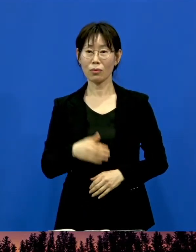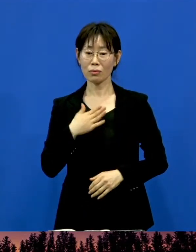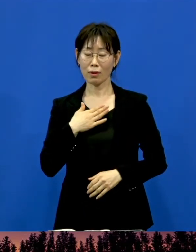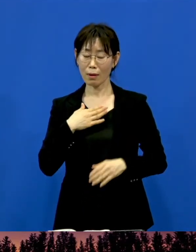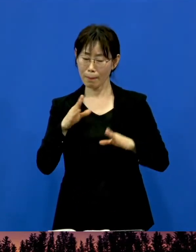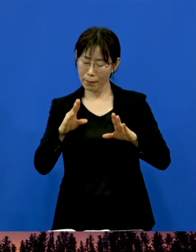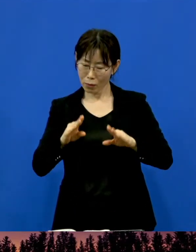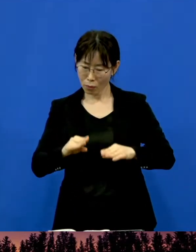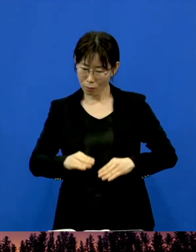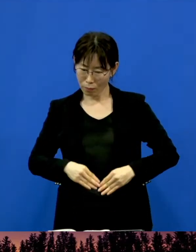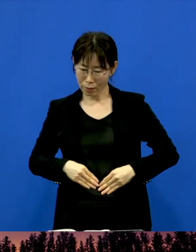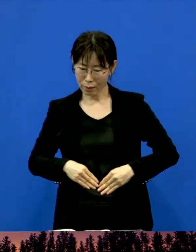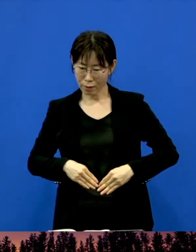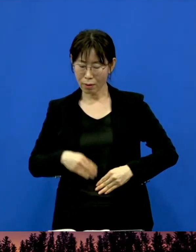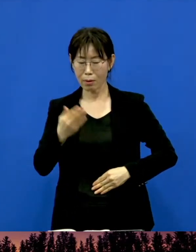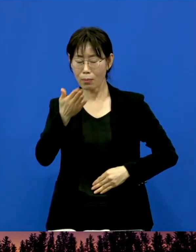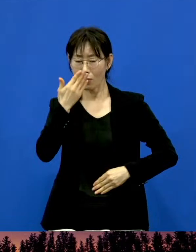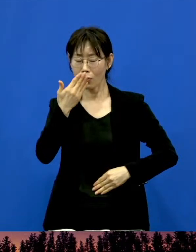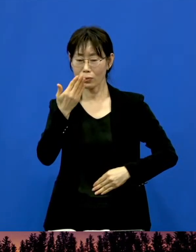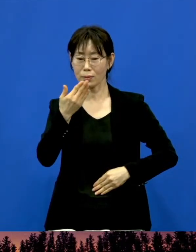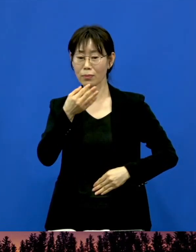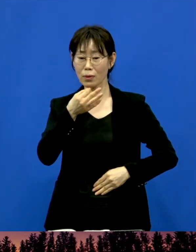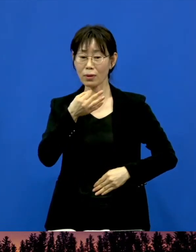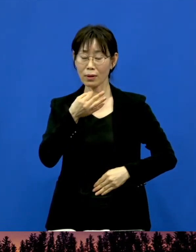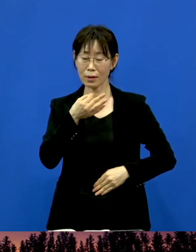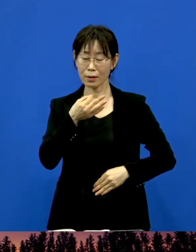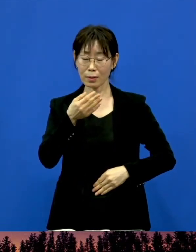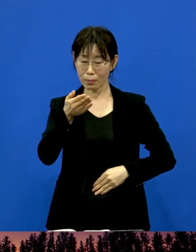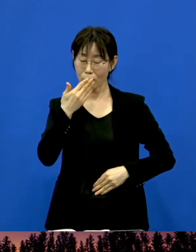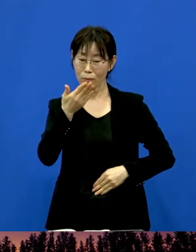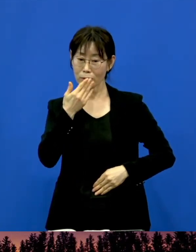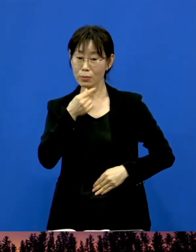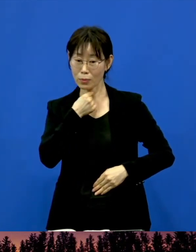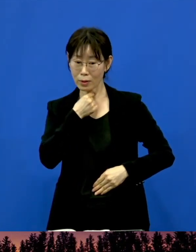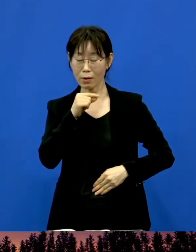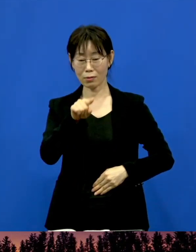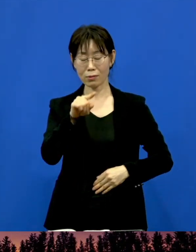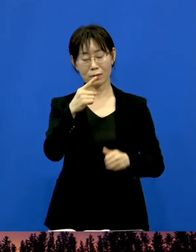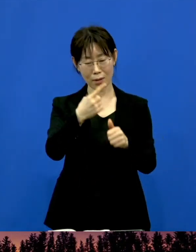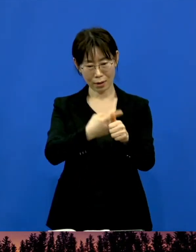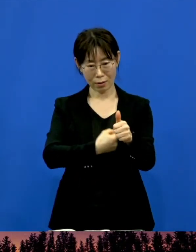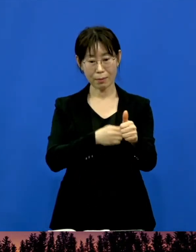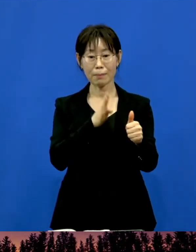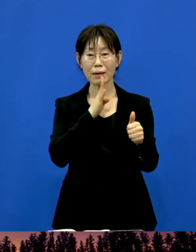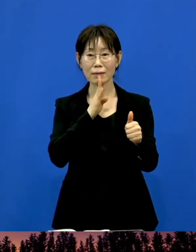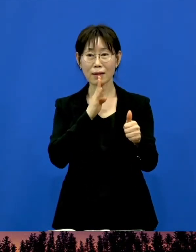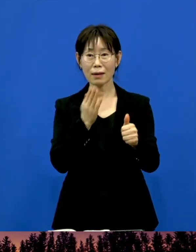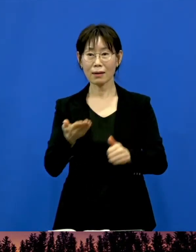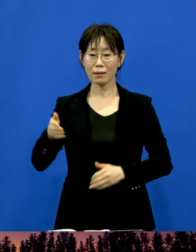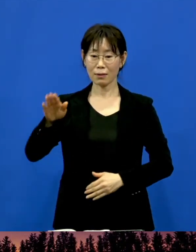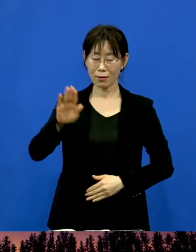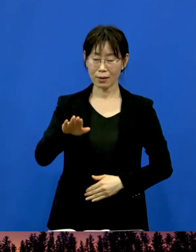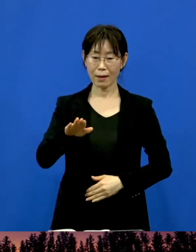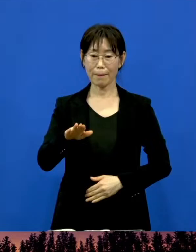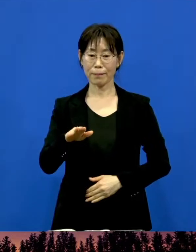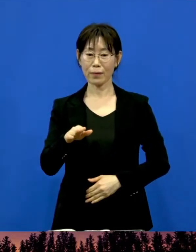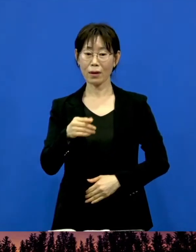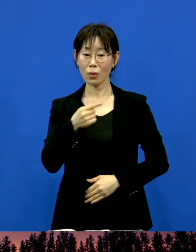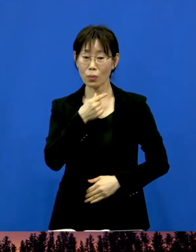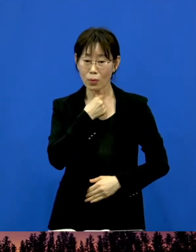거, 그것을 해결하는 건 너무나 자연스러운 거잖아요. 그러나 욕구가 탐욕으로 바뀌는 게 문제라는 거예요.